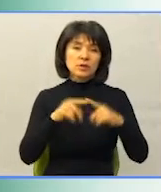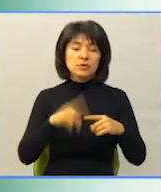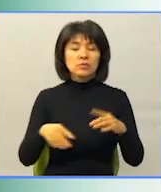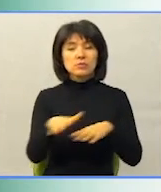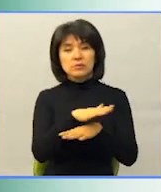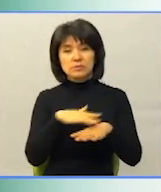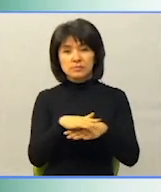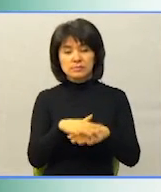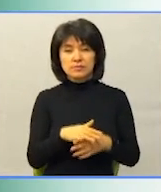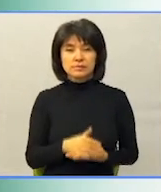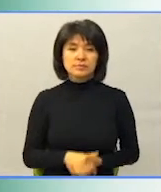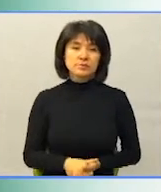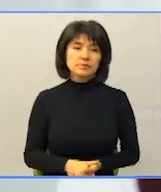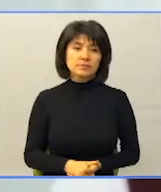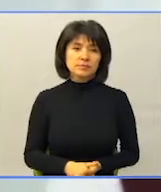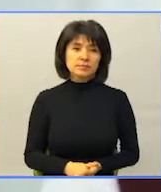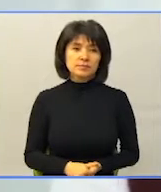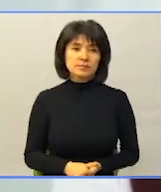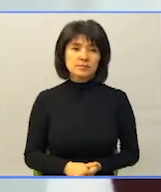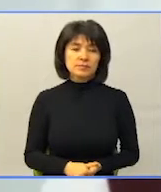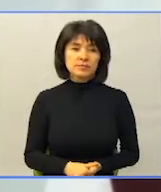елінде жеткеніне тіптен қуанышты.